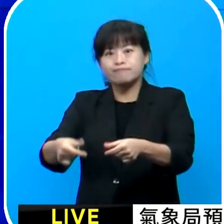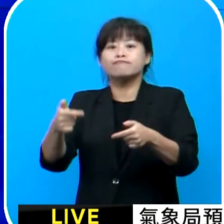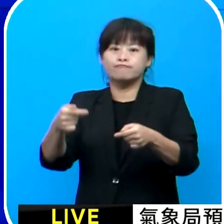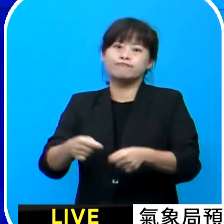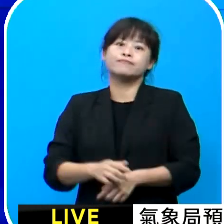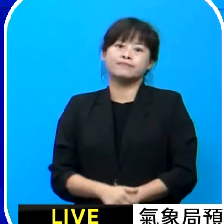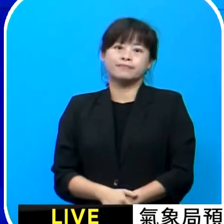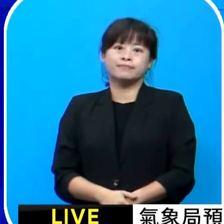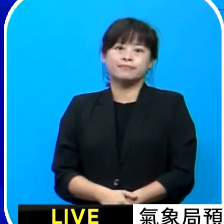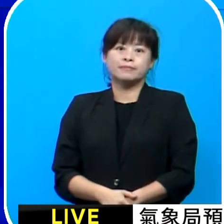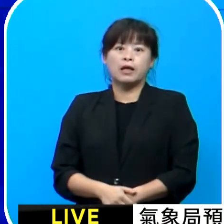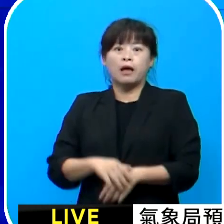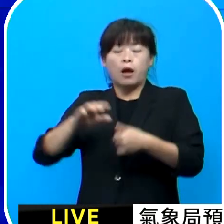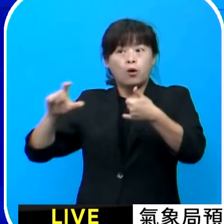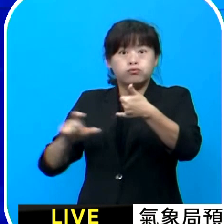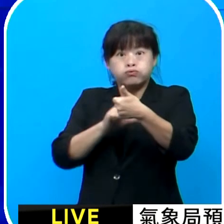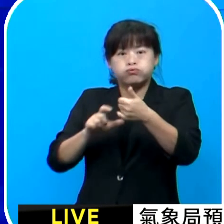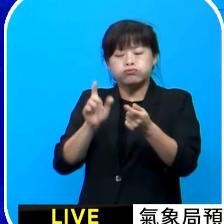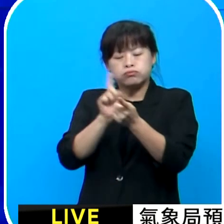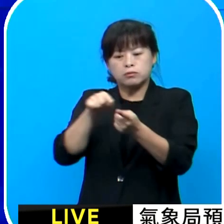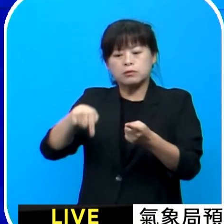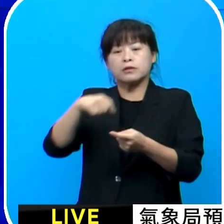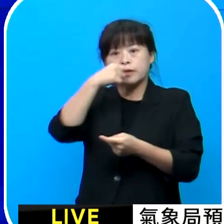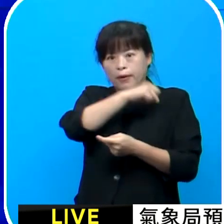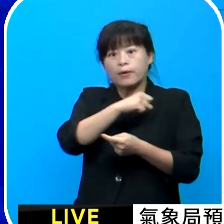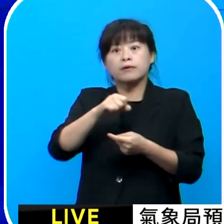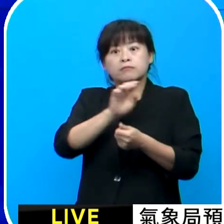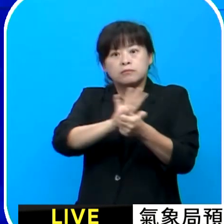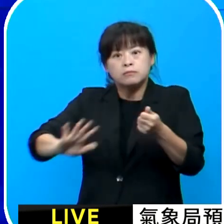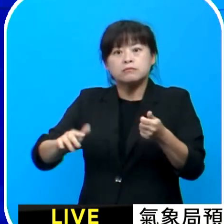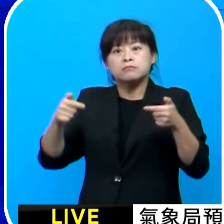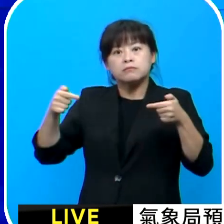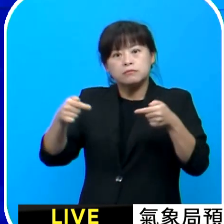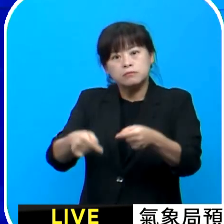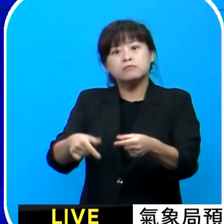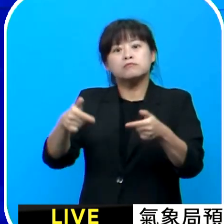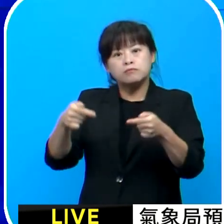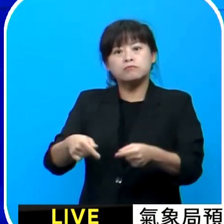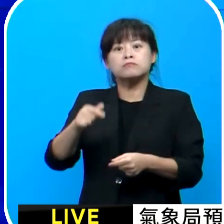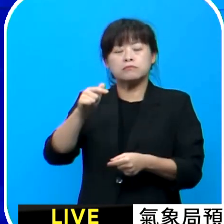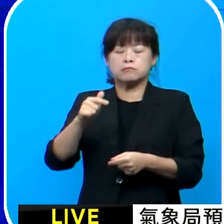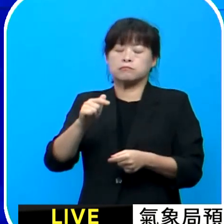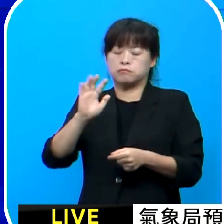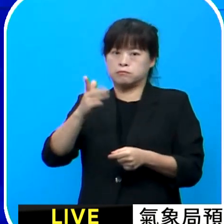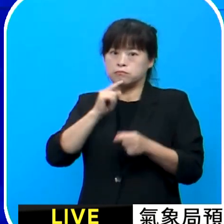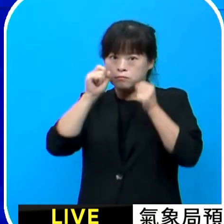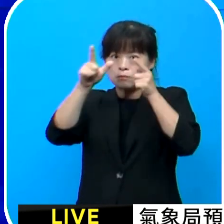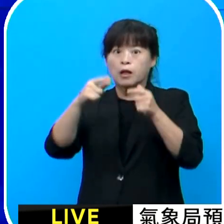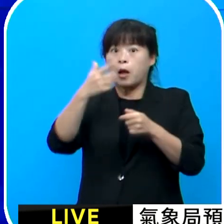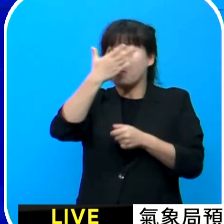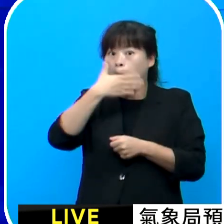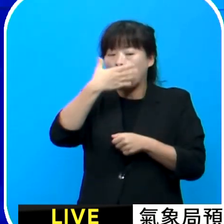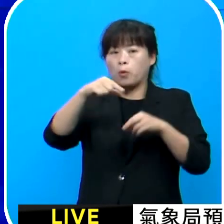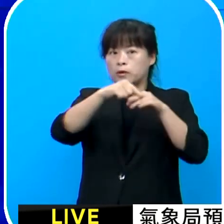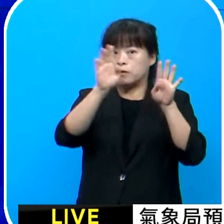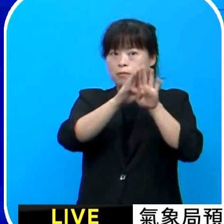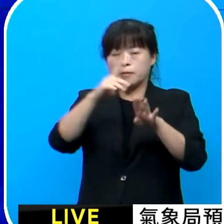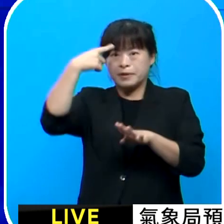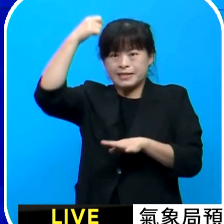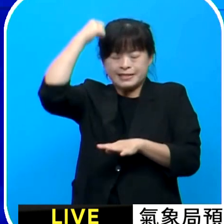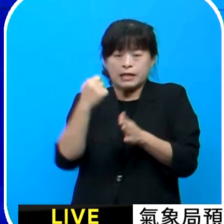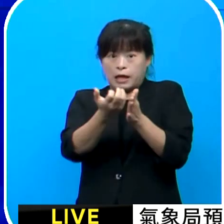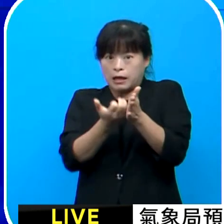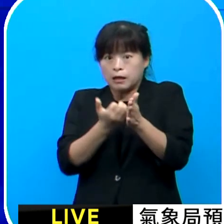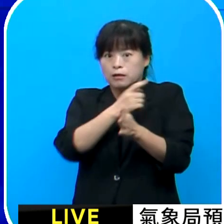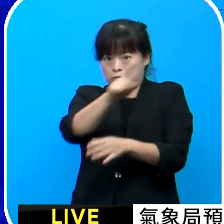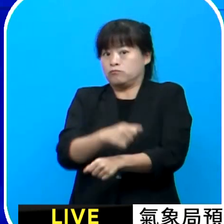形。海葵台风对台湾本岛的影响逐渐减弱，但是要提醒澎湖跟金门，在明天清晨